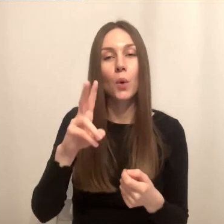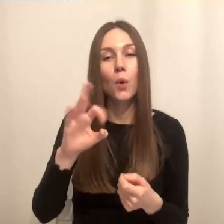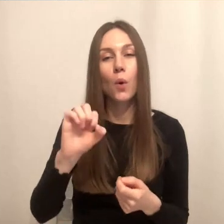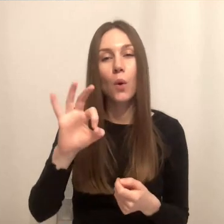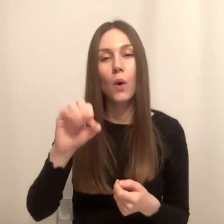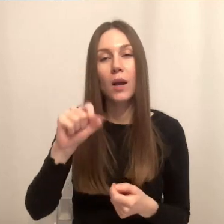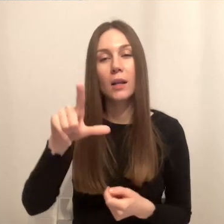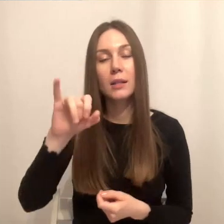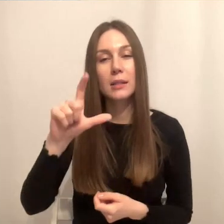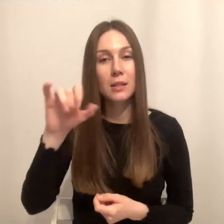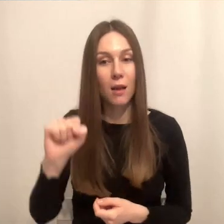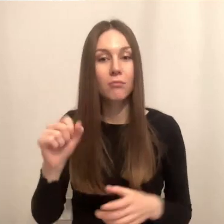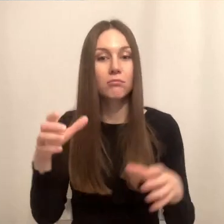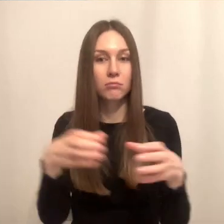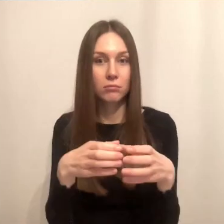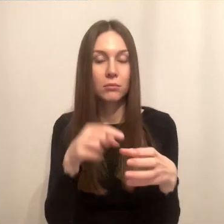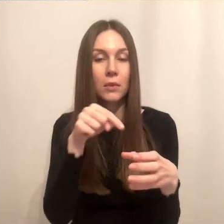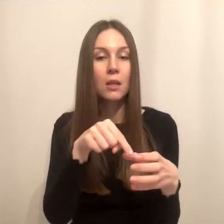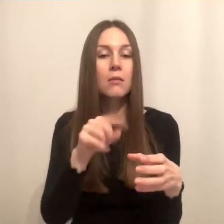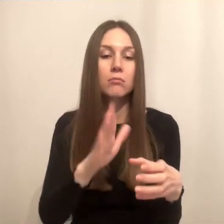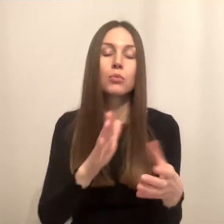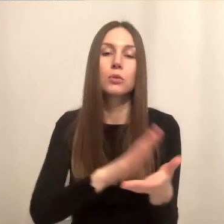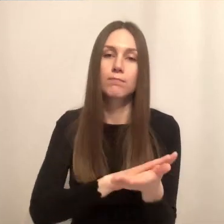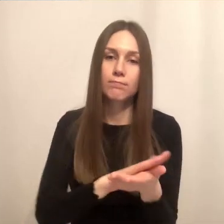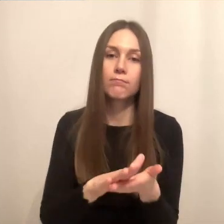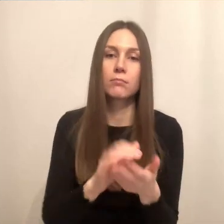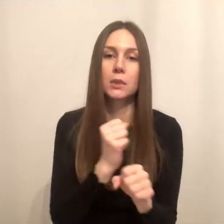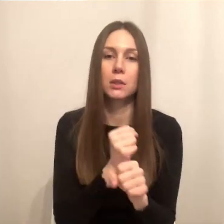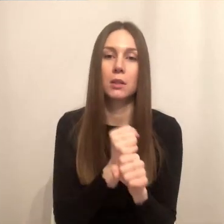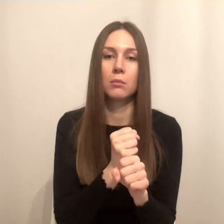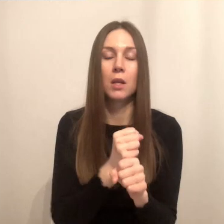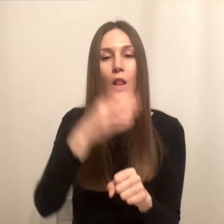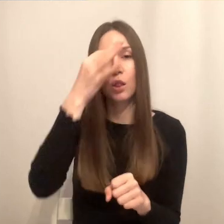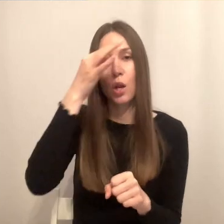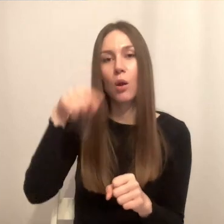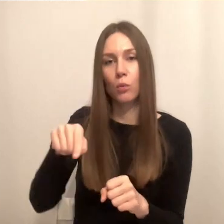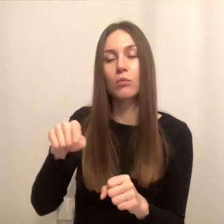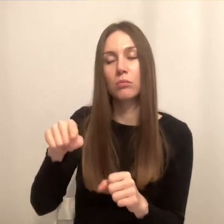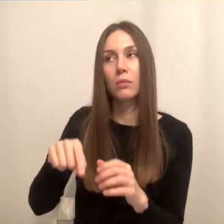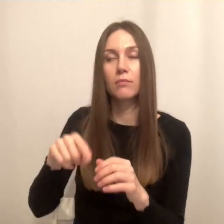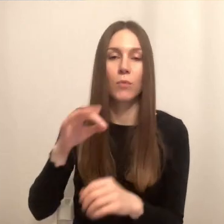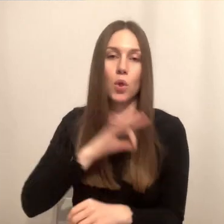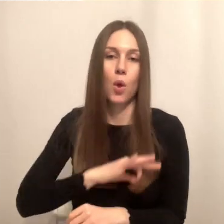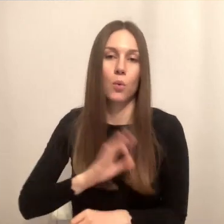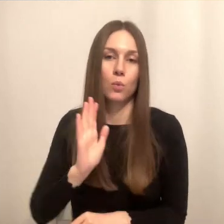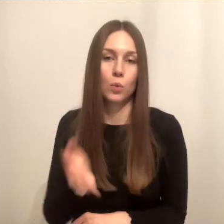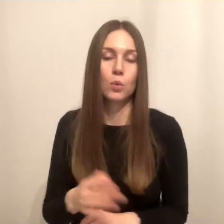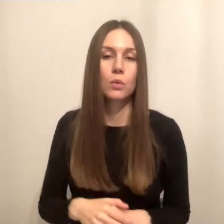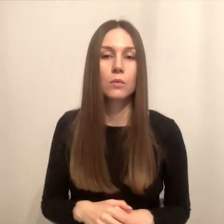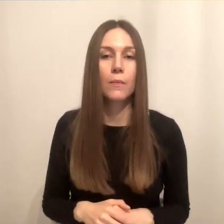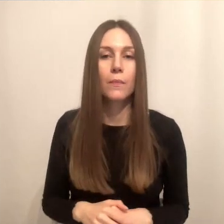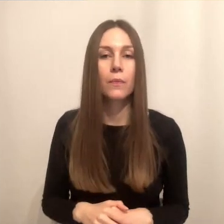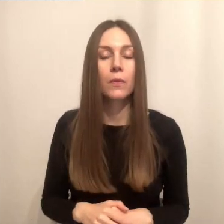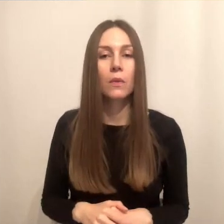įsipareigotų tam tikrai skaidrumo deklaracijai, ir tai būtų naudinga Trakams. Ir kitas dalykas, kuris mano galva yra